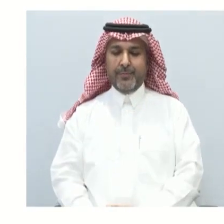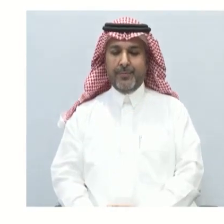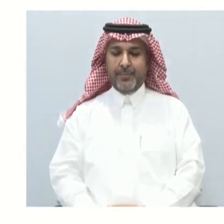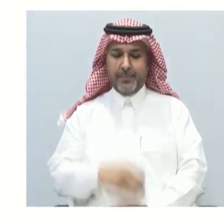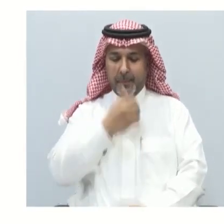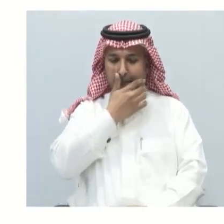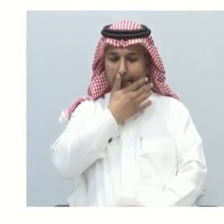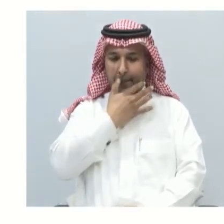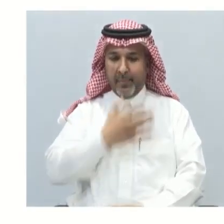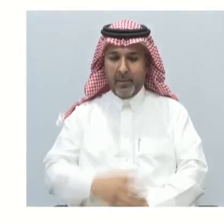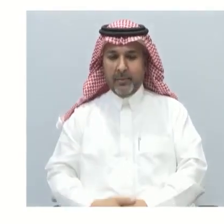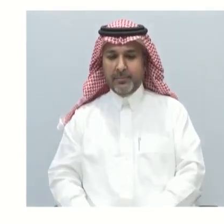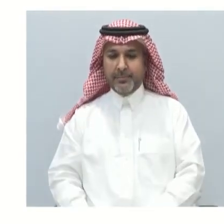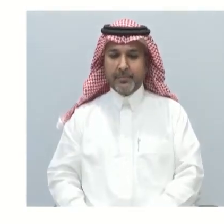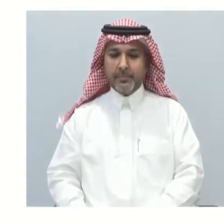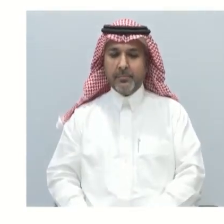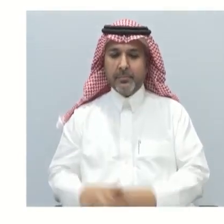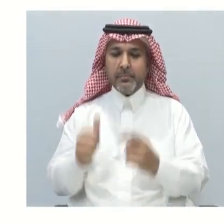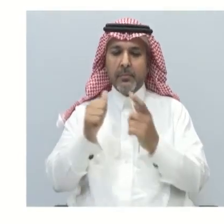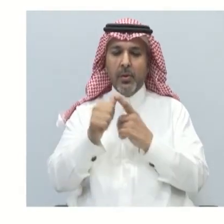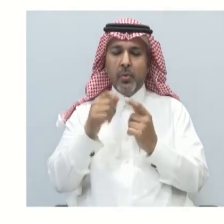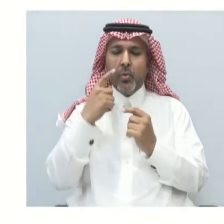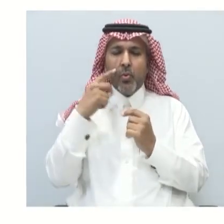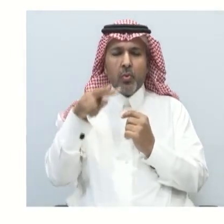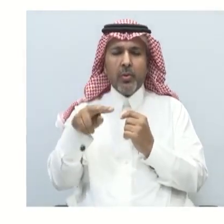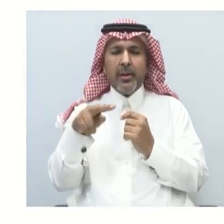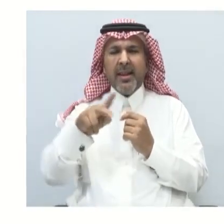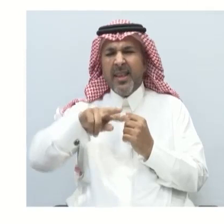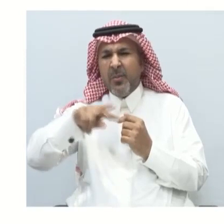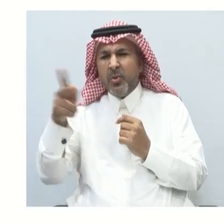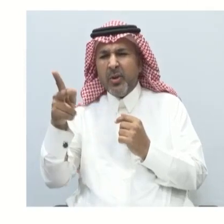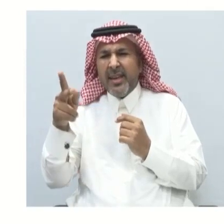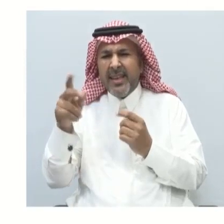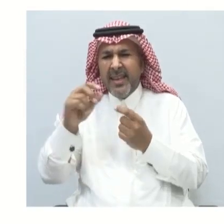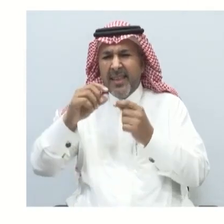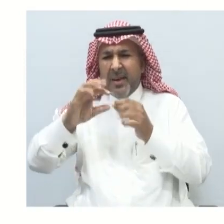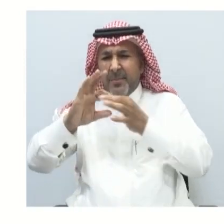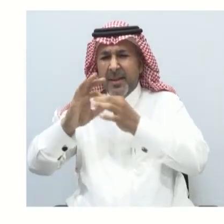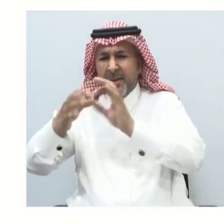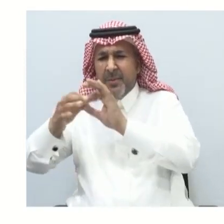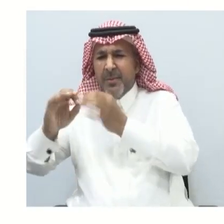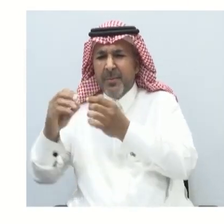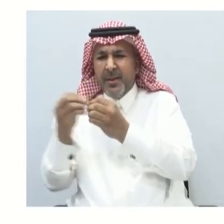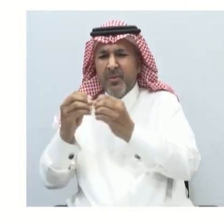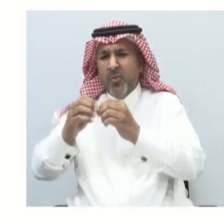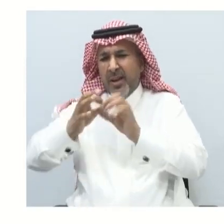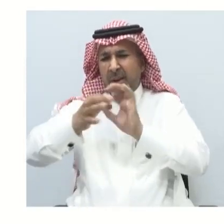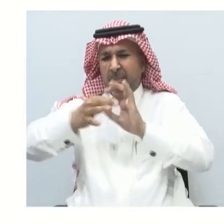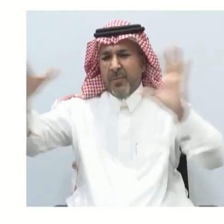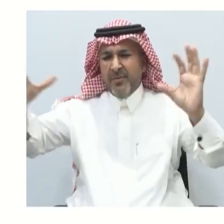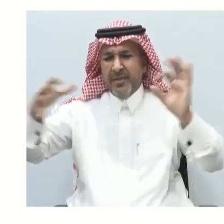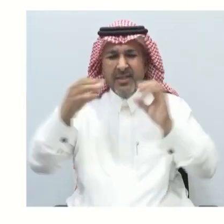بالاطلاع على السؤال الاول قاللك عين نوع المتغير العشوائي هل هو متصل او منفصل في كل من العبارات